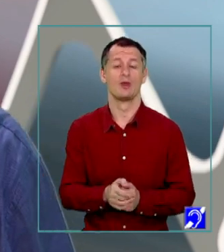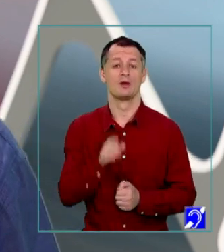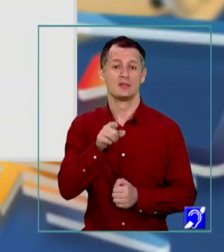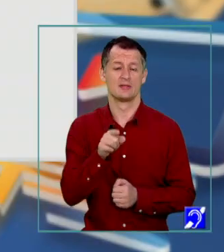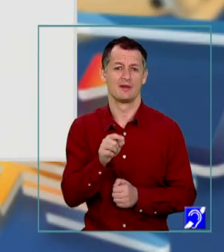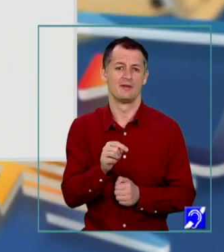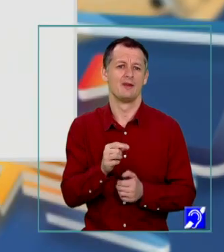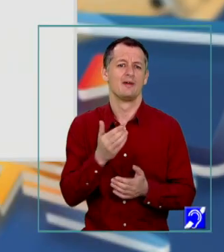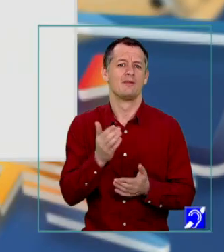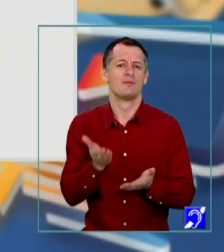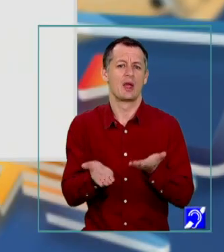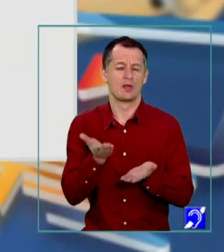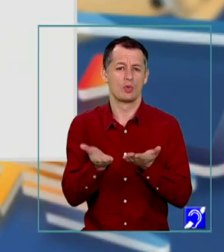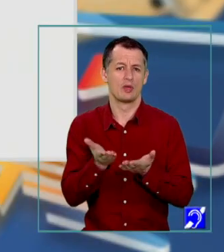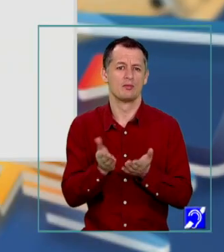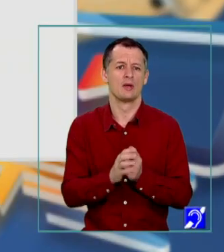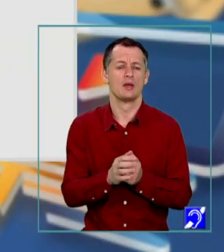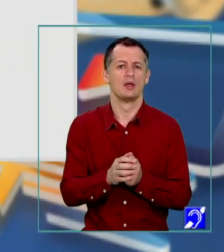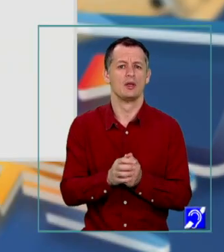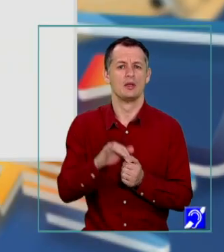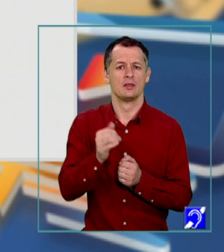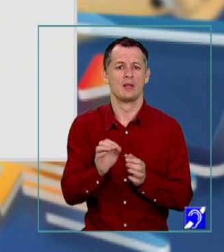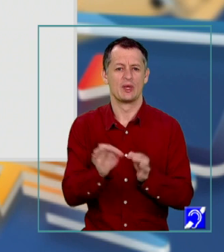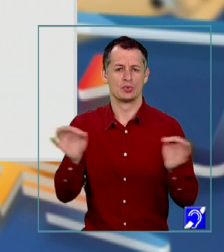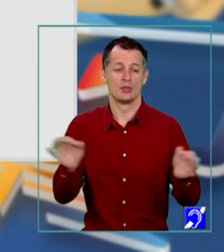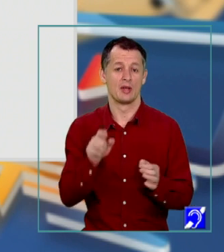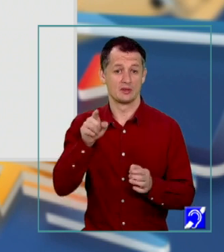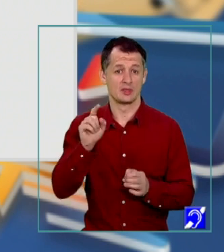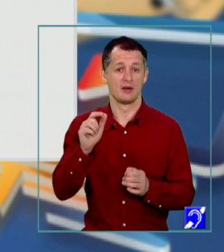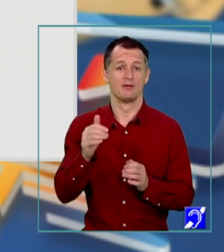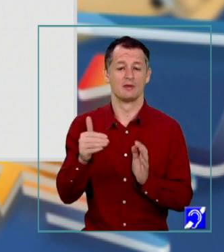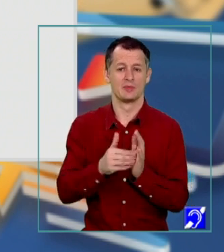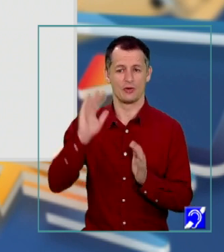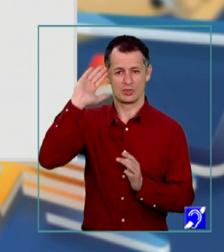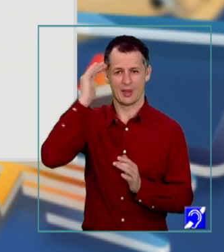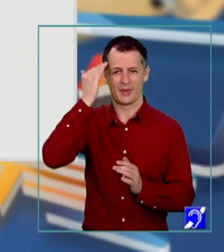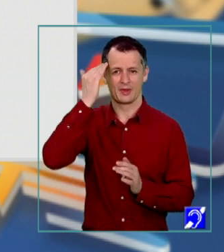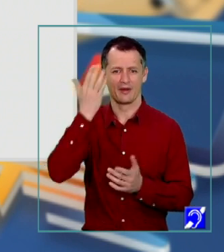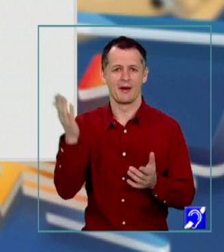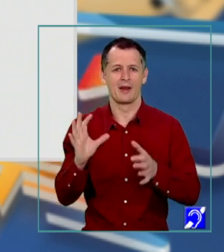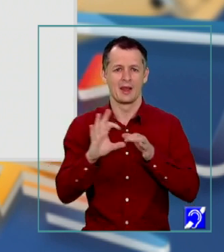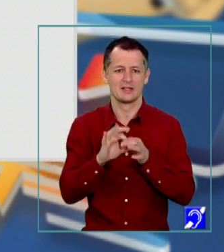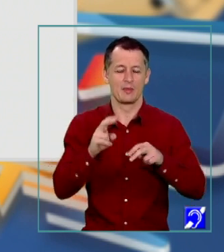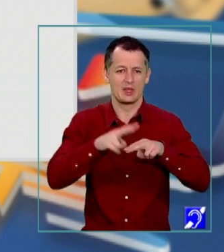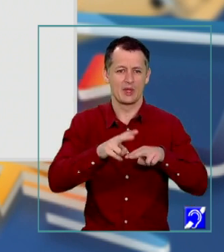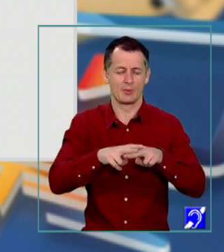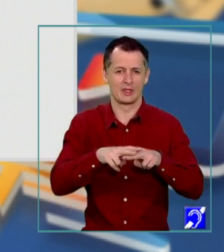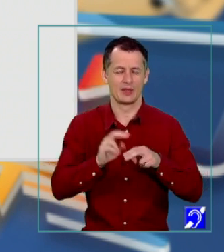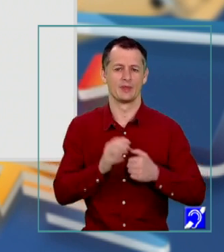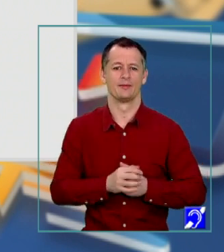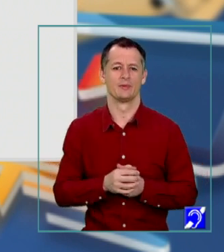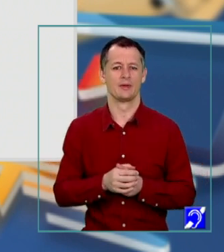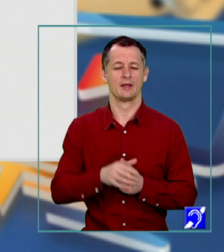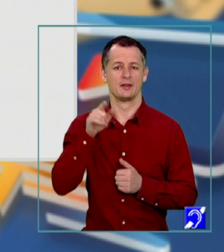numitei analize dimensionale. În cazul acesta e bine să vă aduceți aminte care este relația matematică de definiție. În